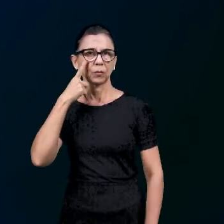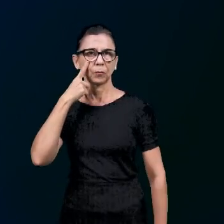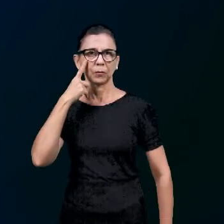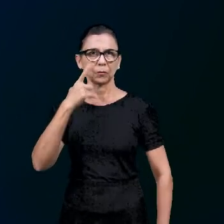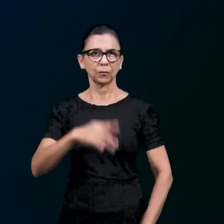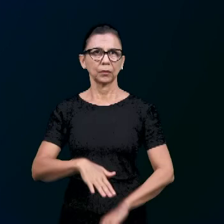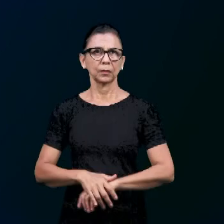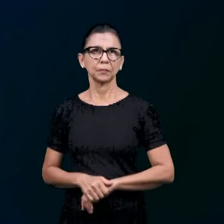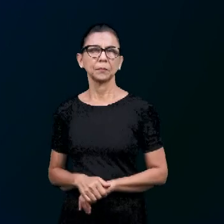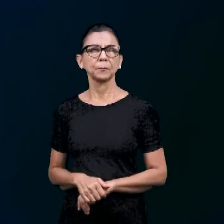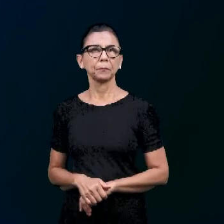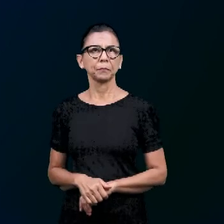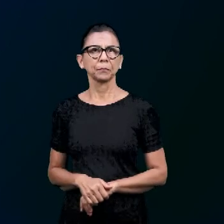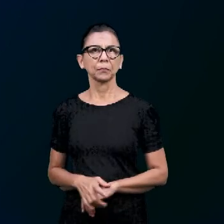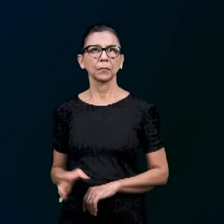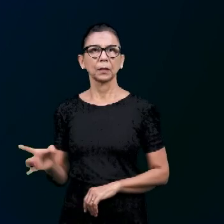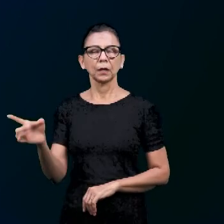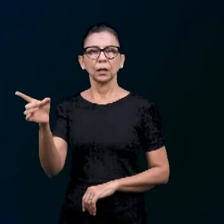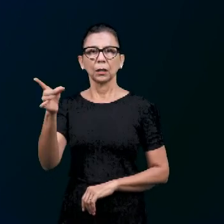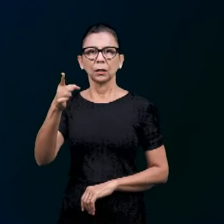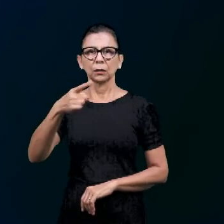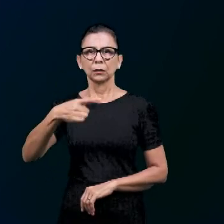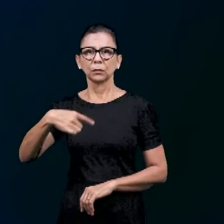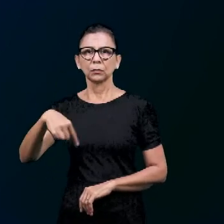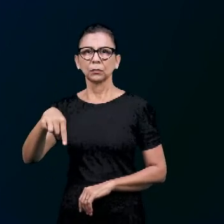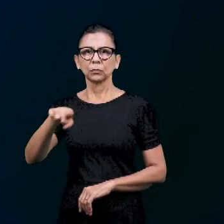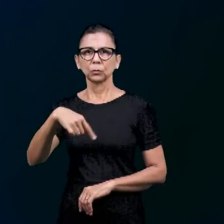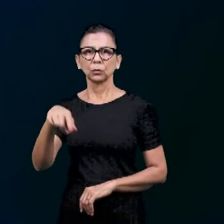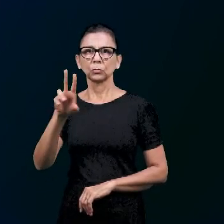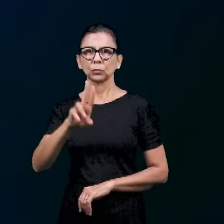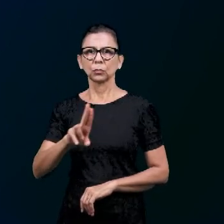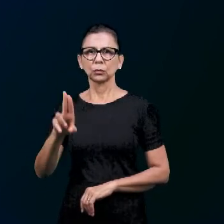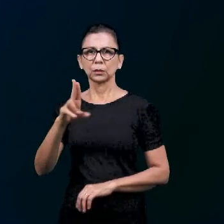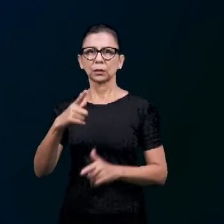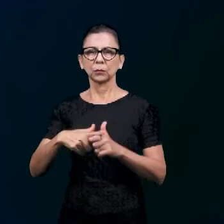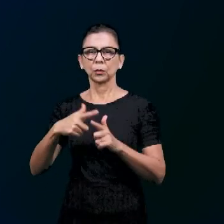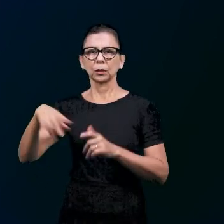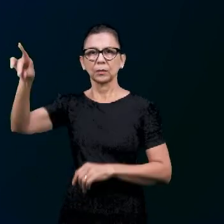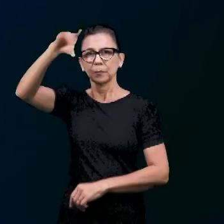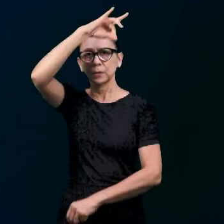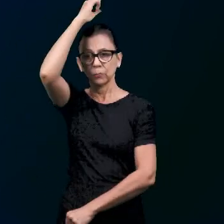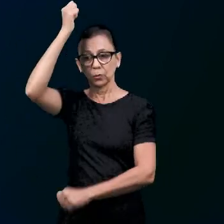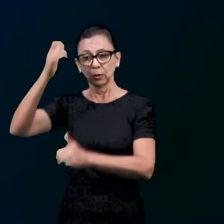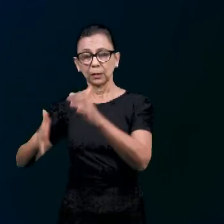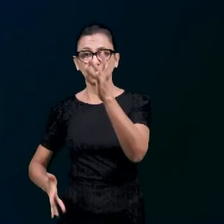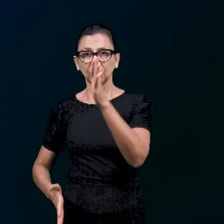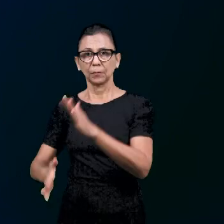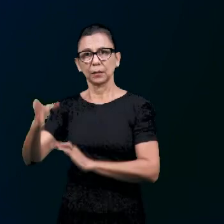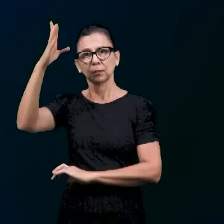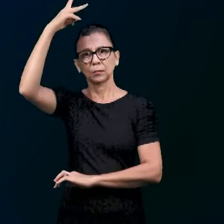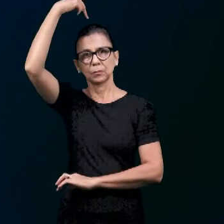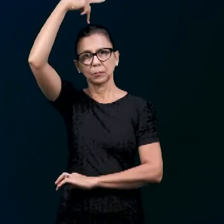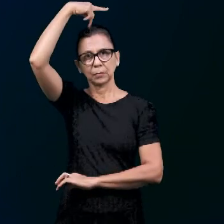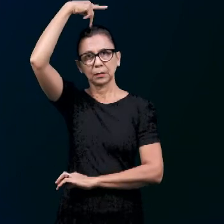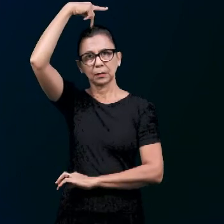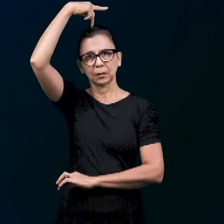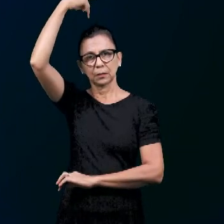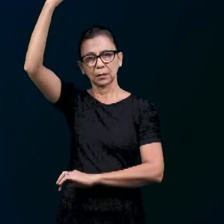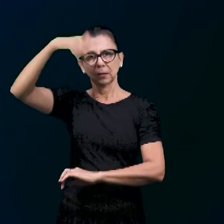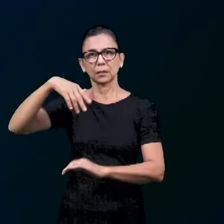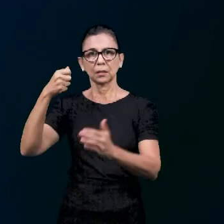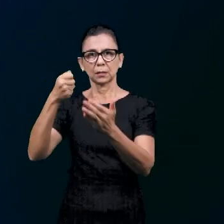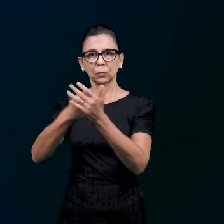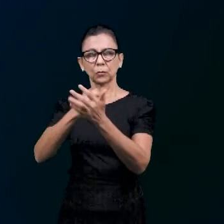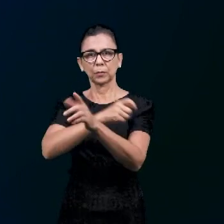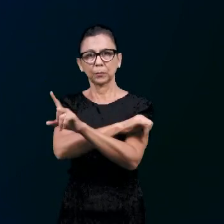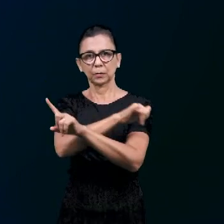tous peuvent prophétiser, car le Saint-Esprit a été versé sur toute chair au jour de la Pentecôte, en